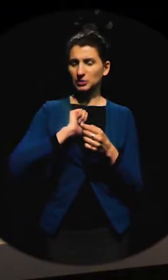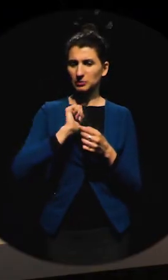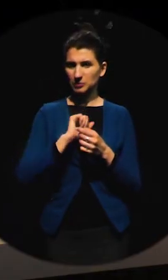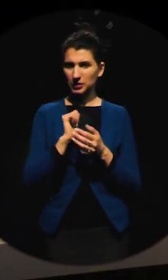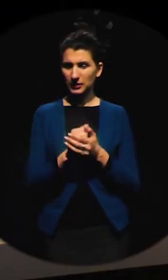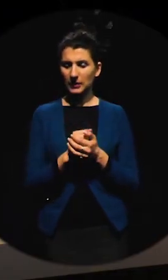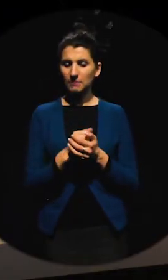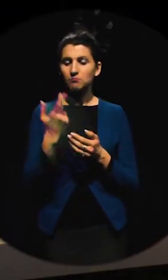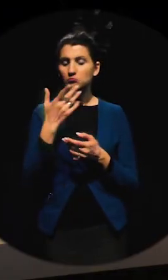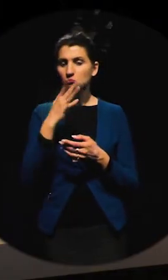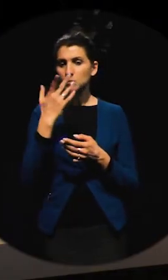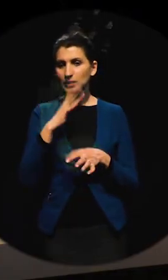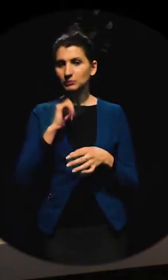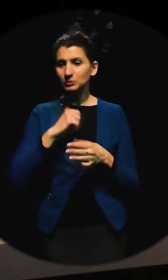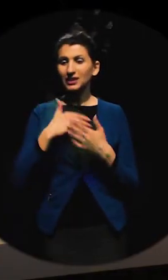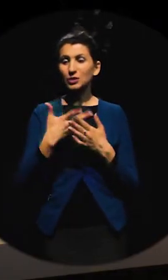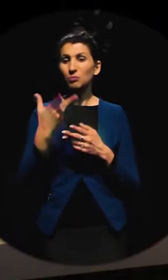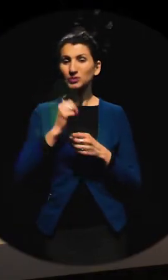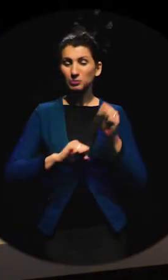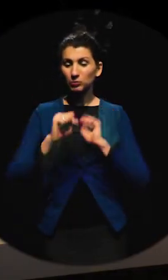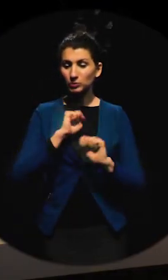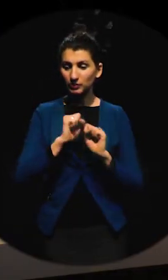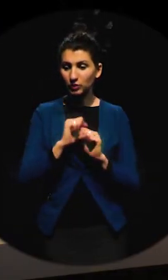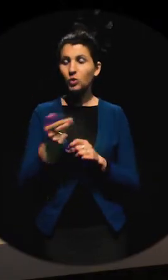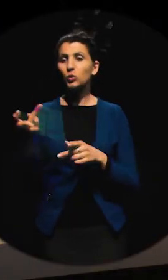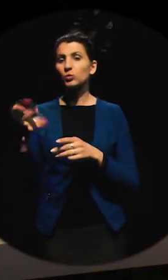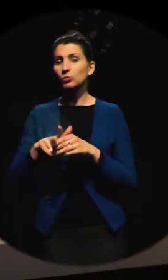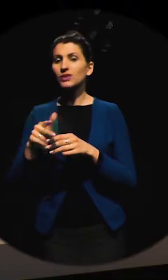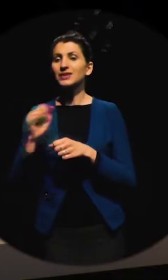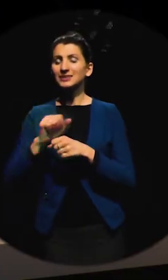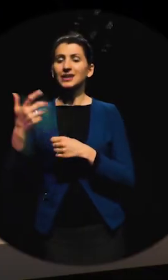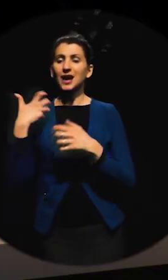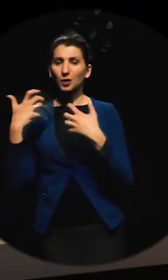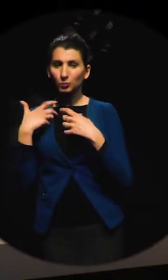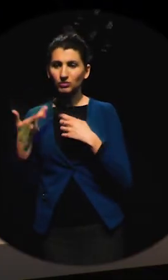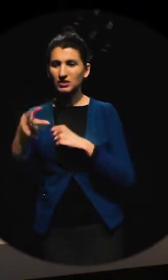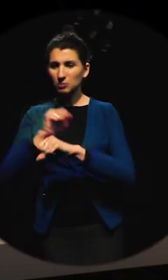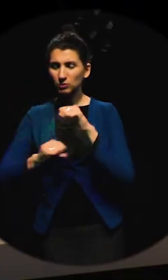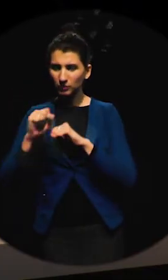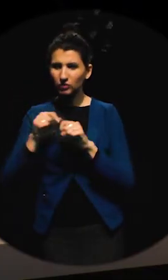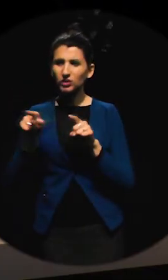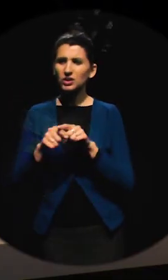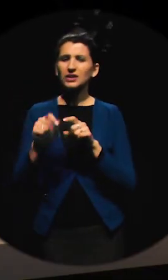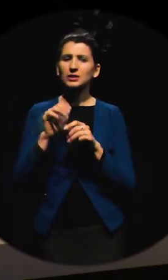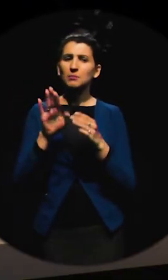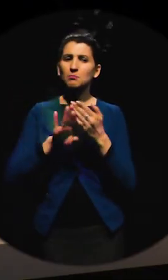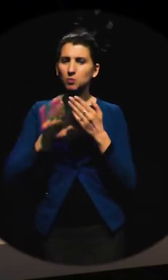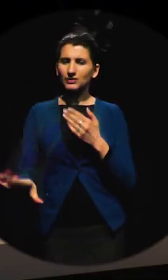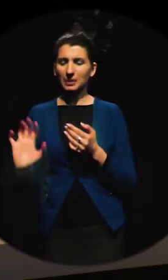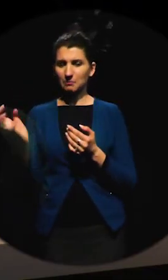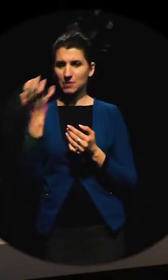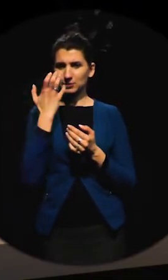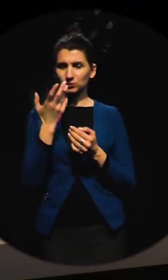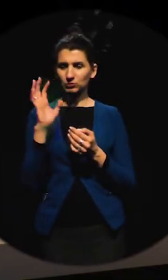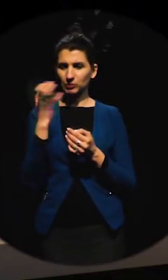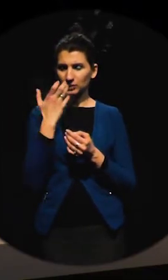z bagna, no bo niepełnosprawny, który gra niepełnosprawnego, już jest jak gdyby poza tą maską, poza tą